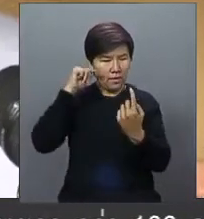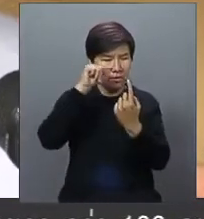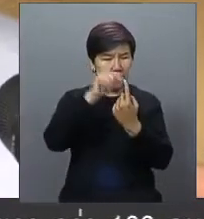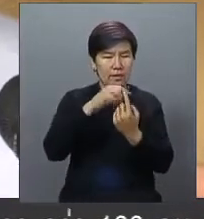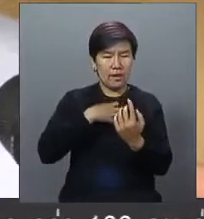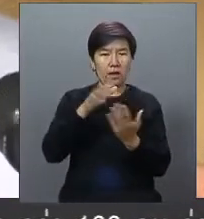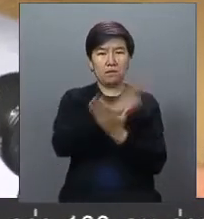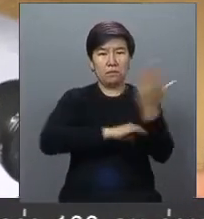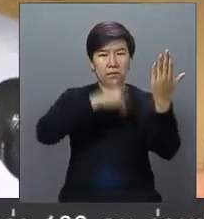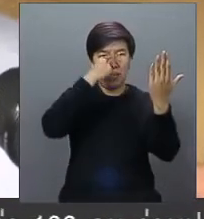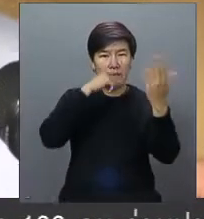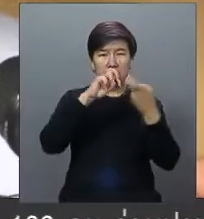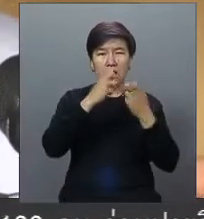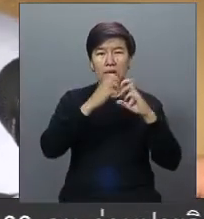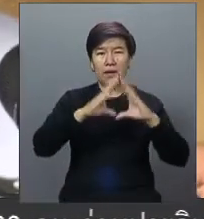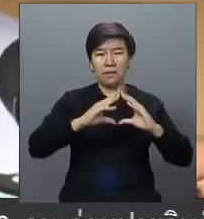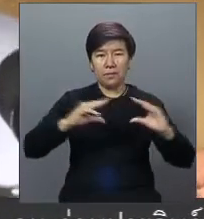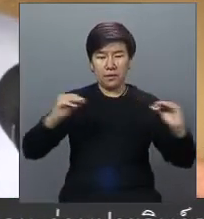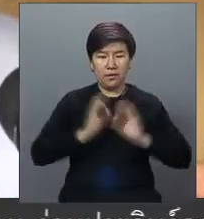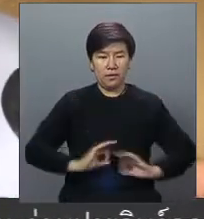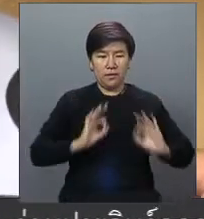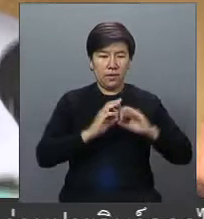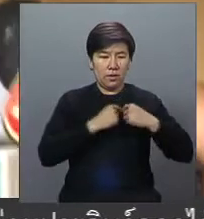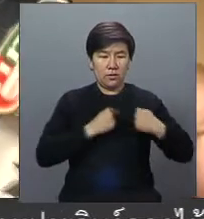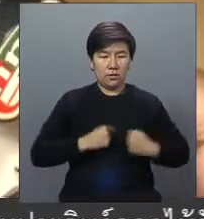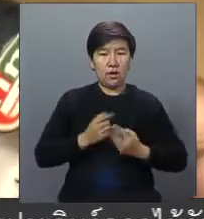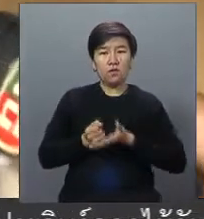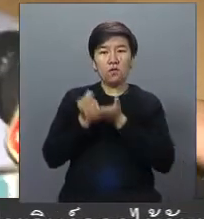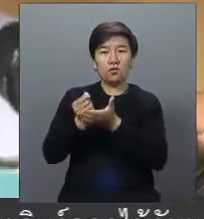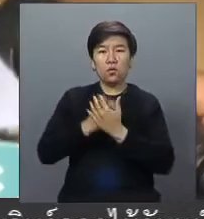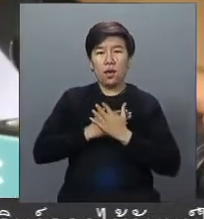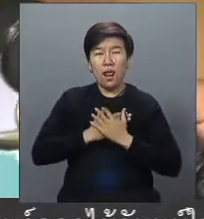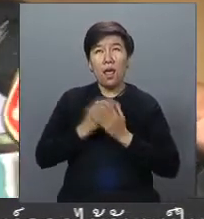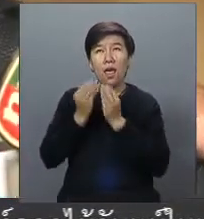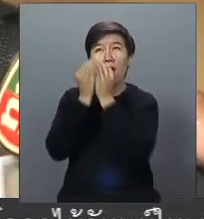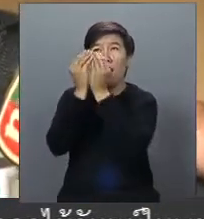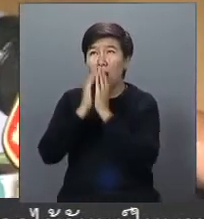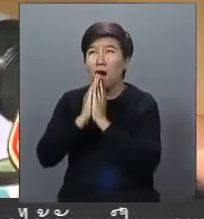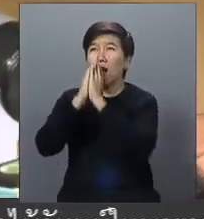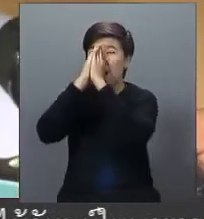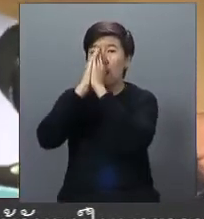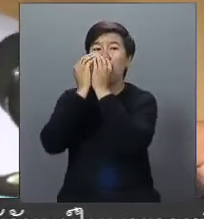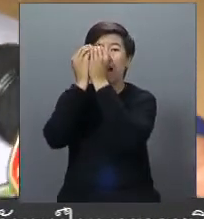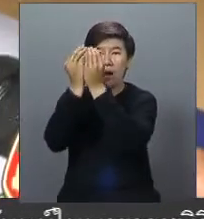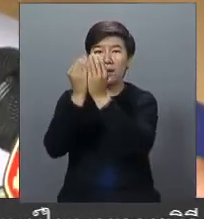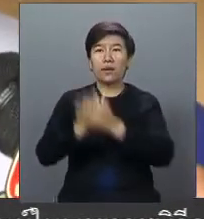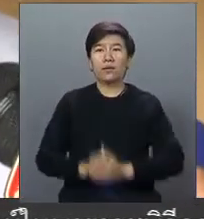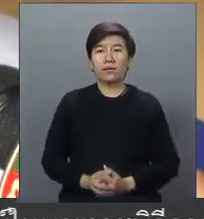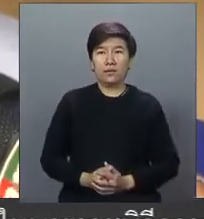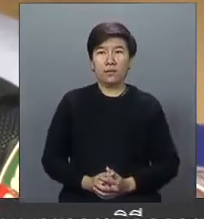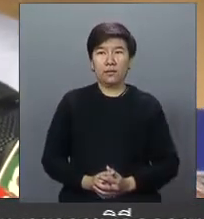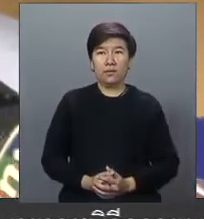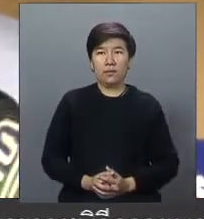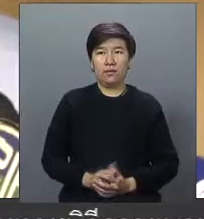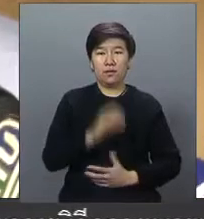ราต้องช่วยกันนะรักษาถวายความจงรักภักดีให้เต็มที่ก็ต้องขอขอบคุณมากนะแล้ว